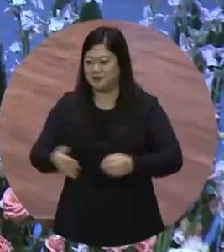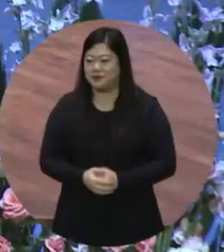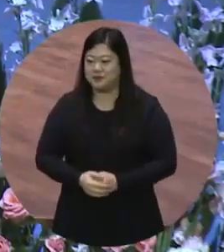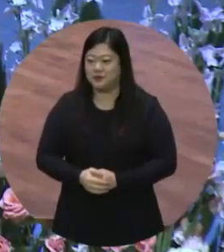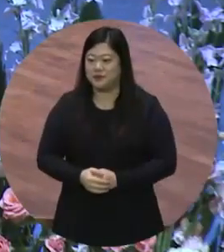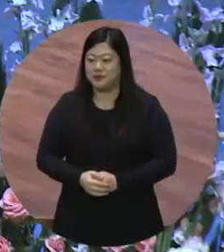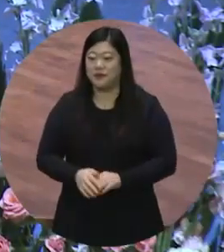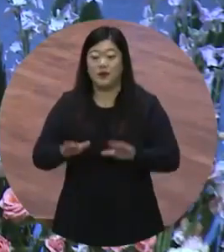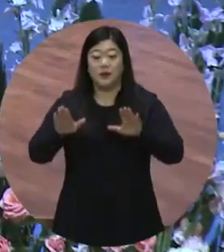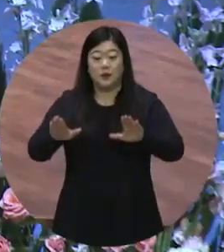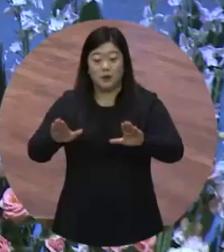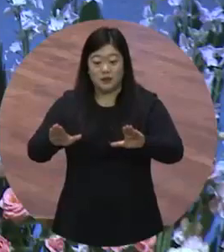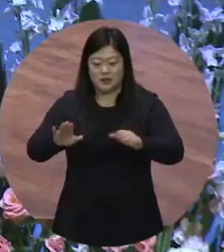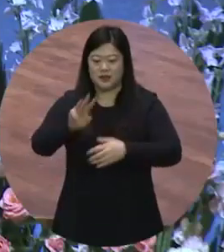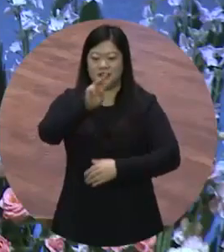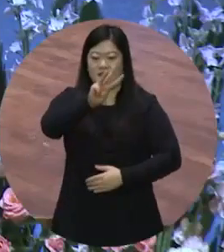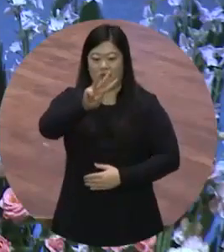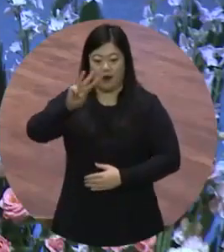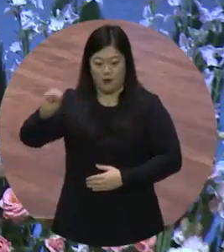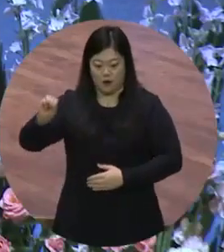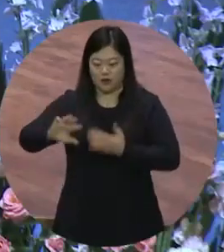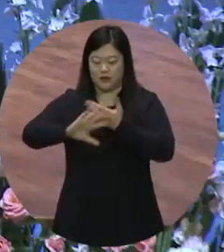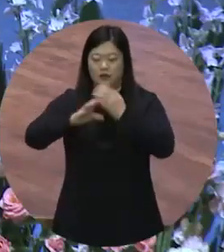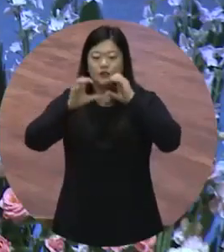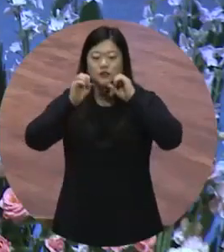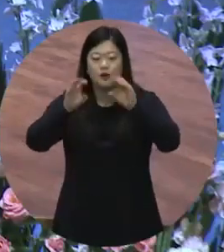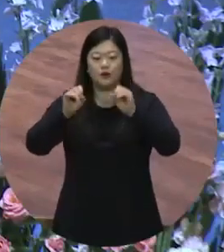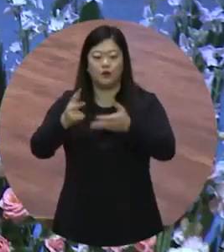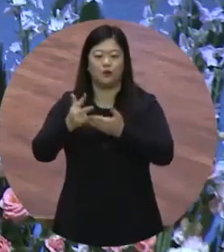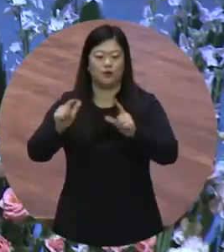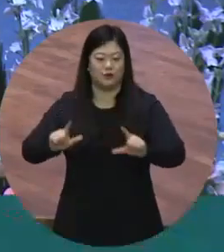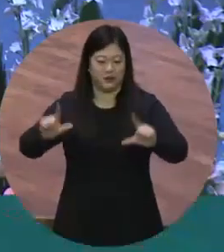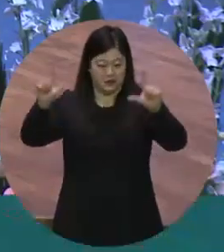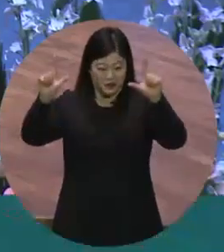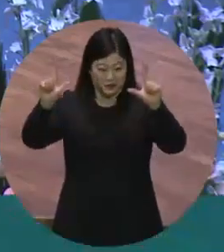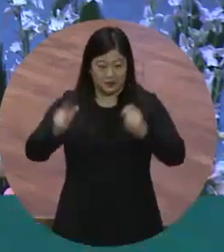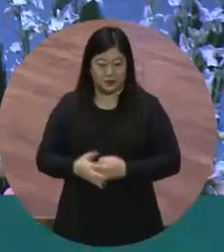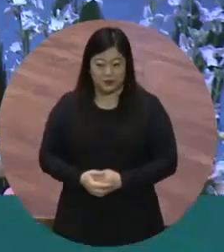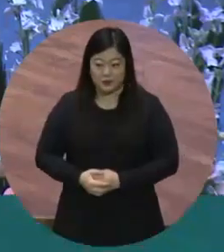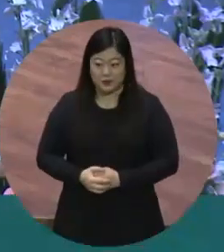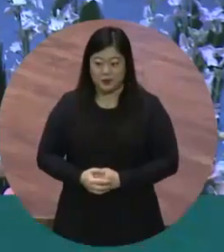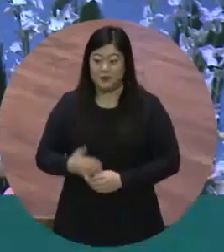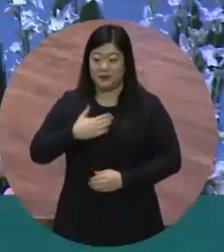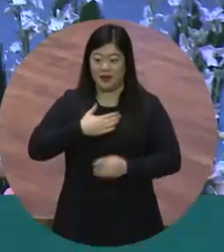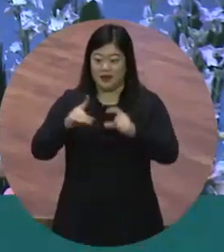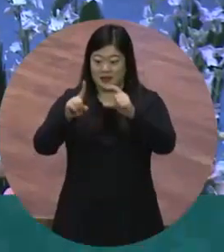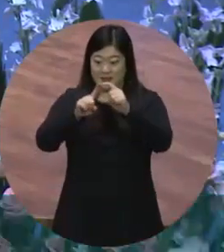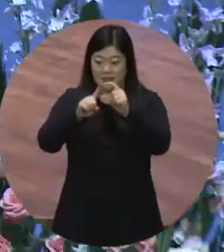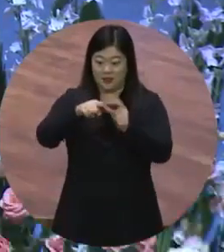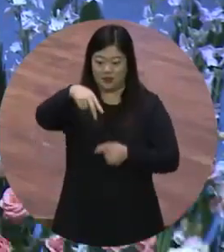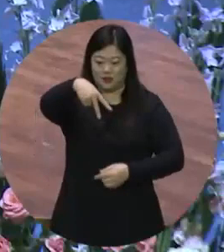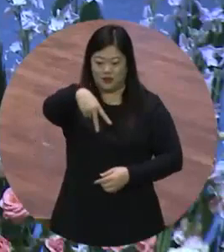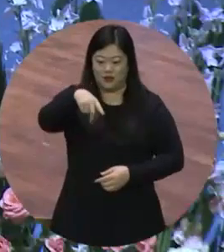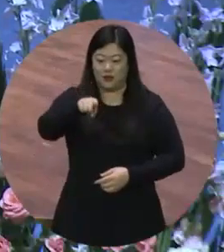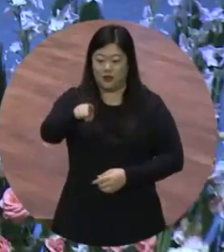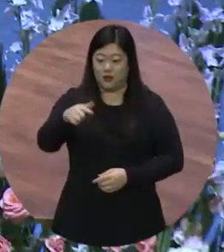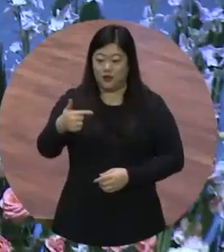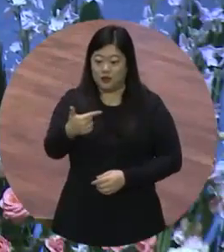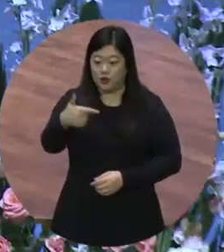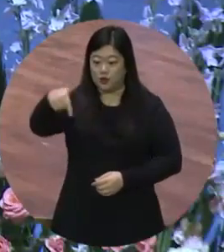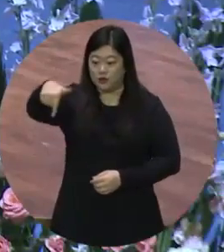우리 예원 선교 주일로 하나님께 영광을 돌리는 주일인데 저는 이 선교라는 말만